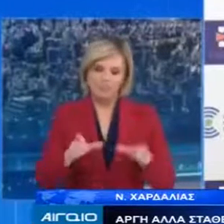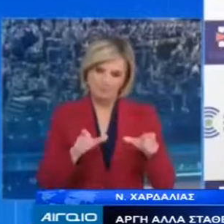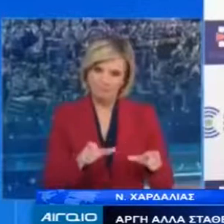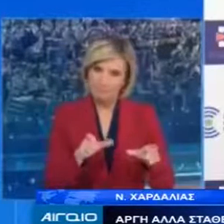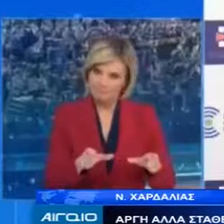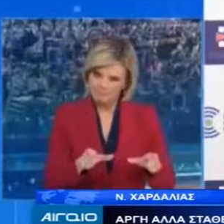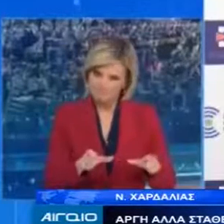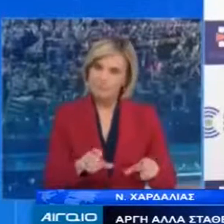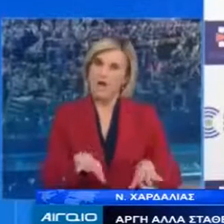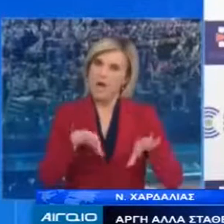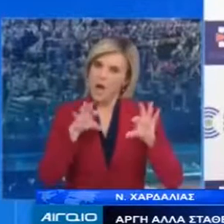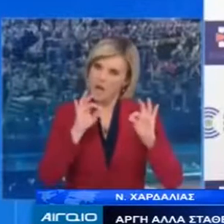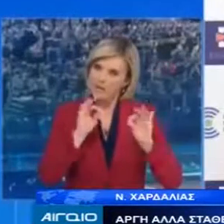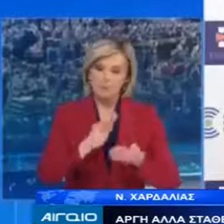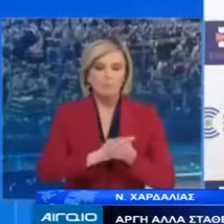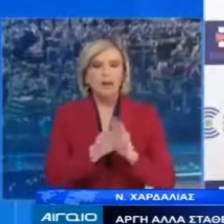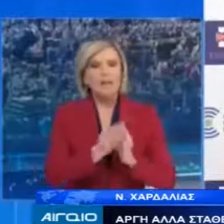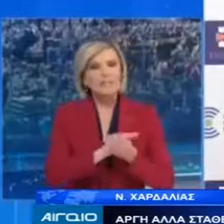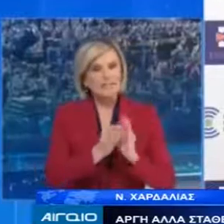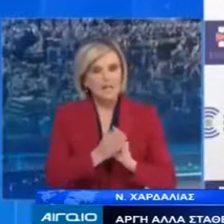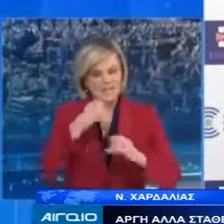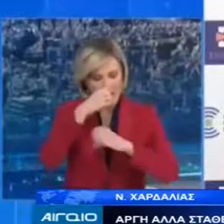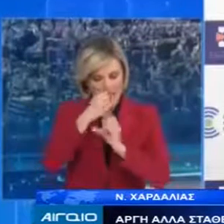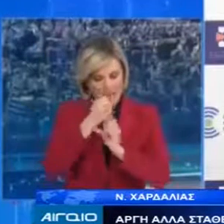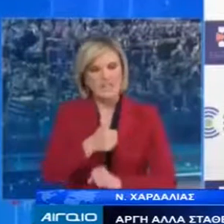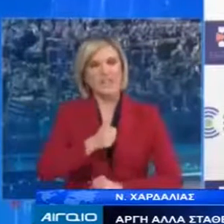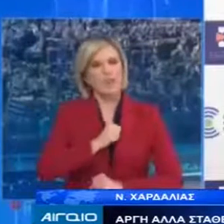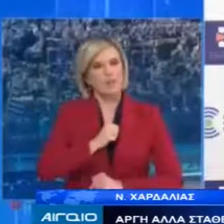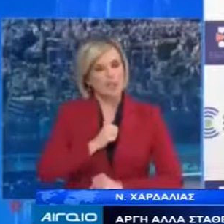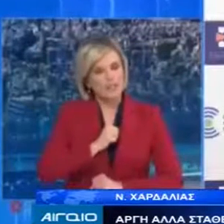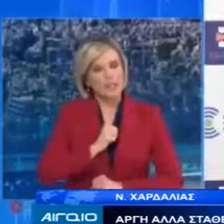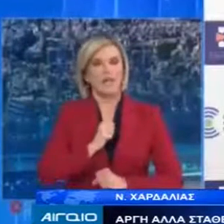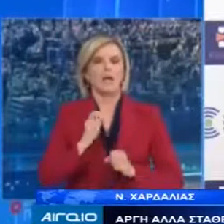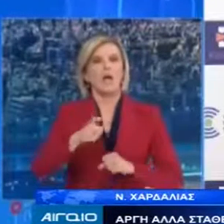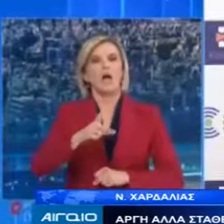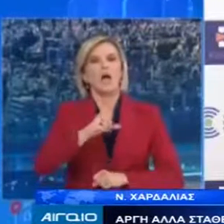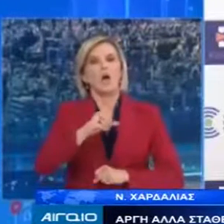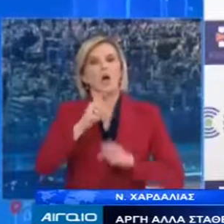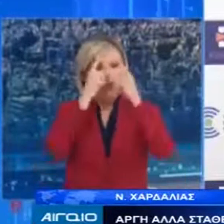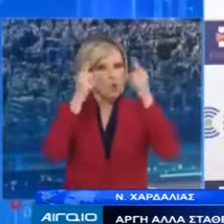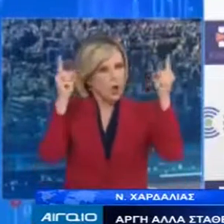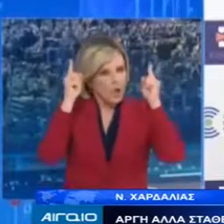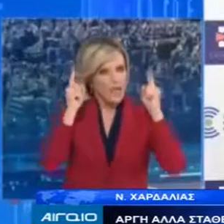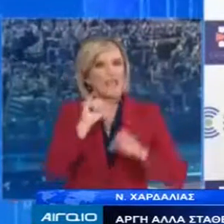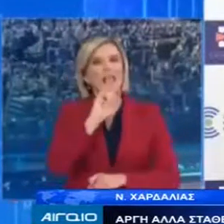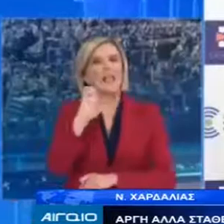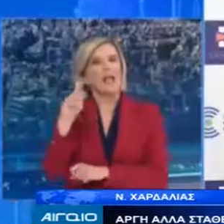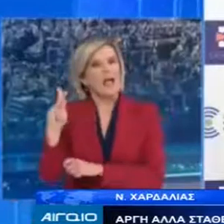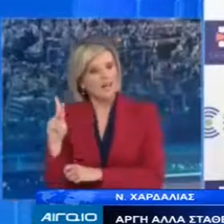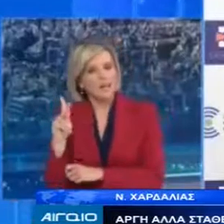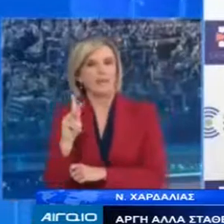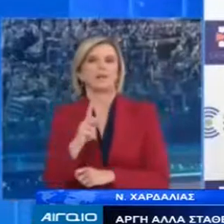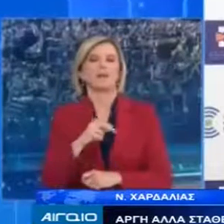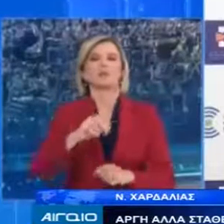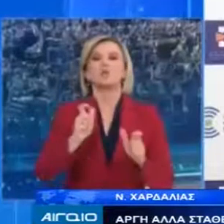Επανεκκινούν επίσης οι πρακτικές και εργαστηριακές ασκήσεις σε ΙΕ και κολέγια, καθώς και διαζώσεις λειτουργίας στο Σχολείο Δεύτερης Ευκαιρίας και του